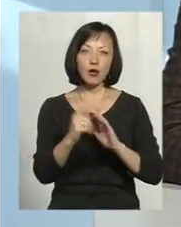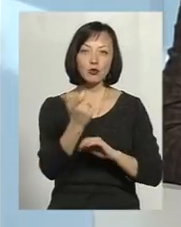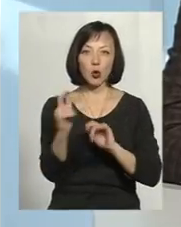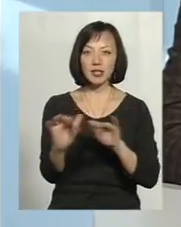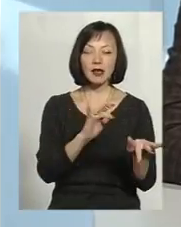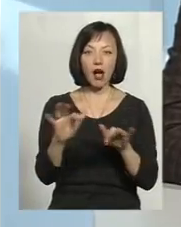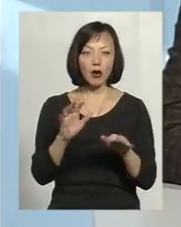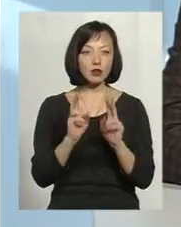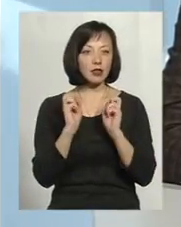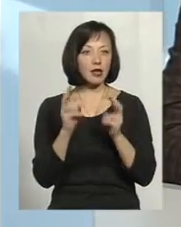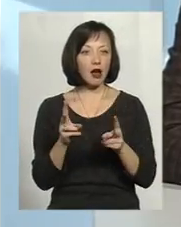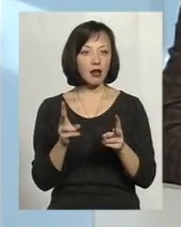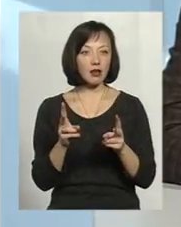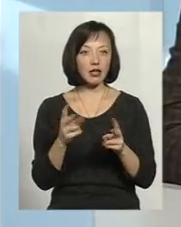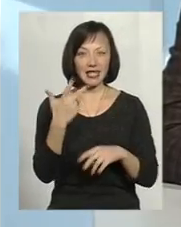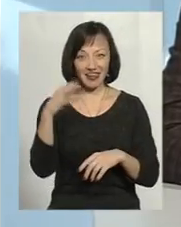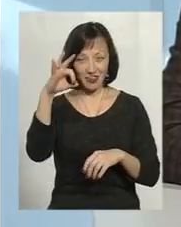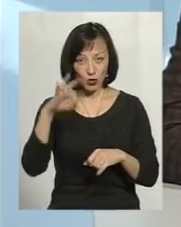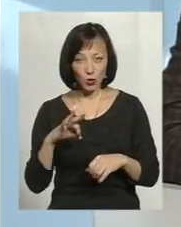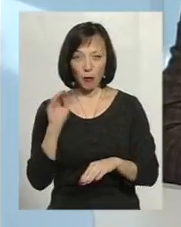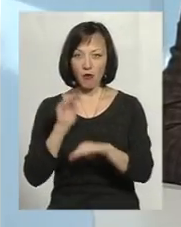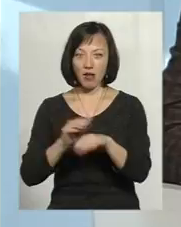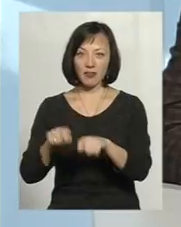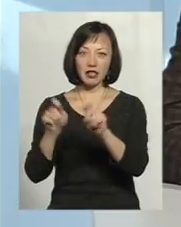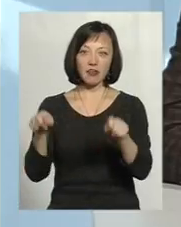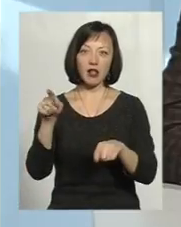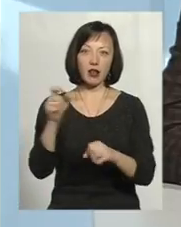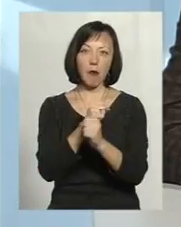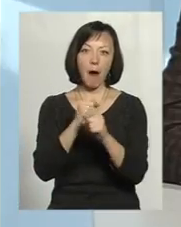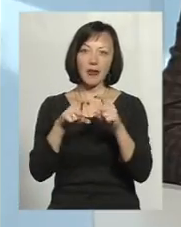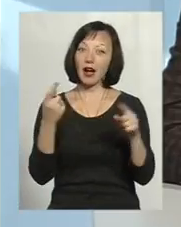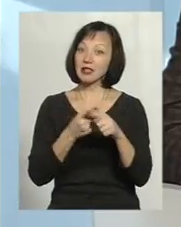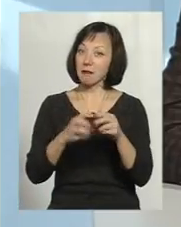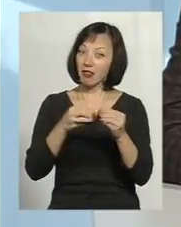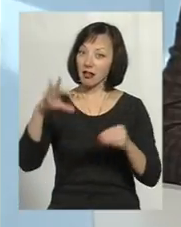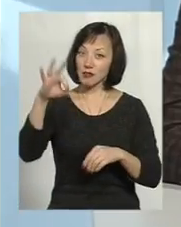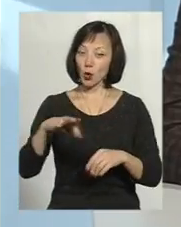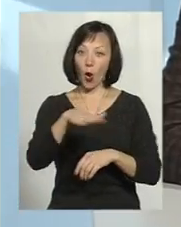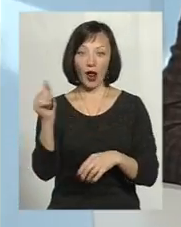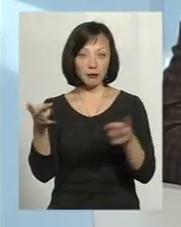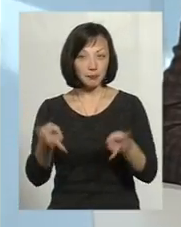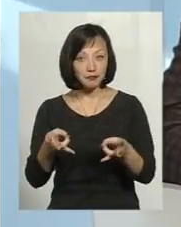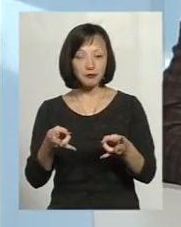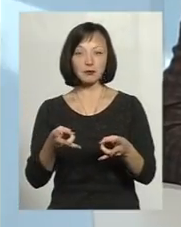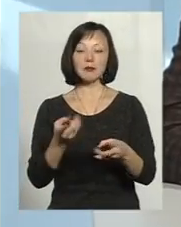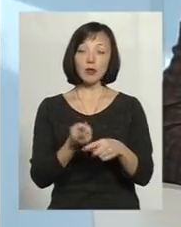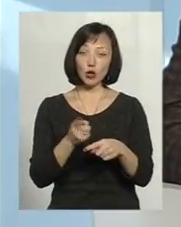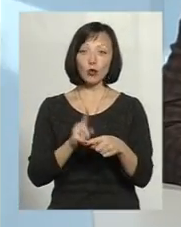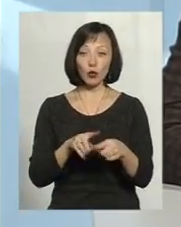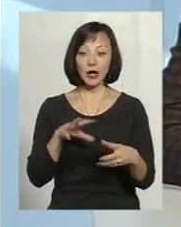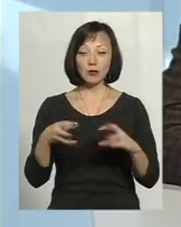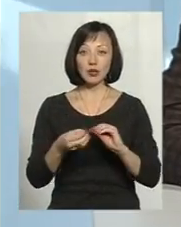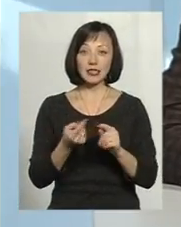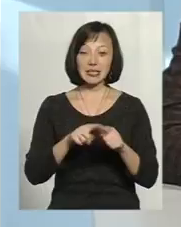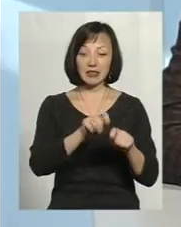господарської діяльності оренда 3%, по факту відкривали там аптеку, а це 15% оренди. Тому наслідком